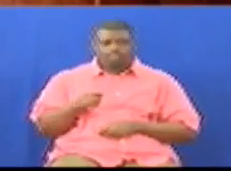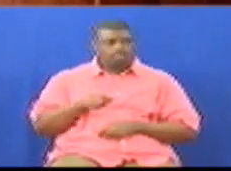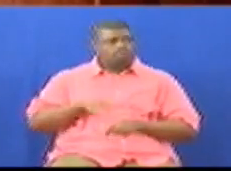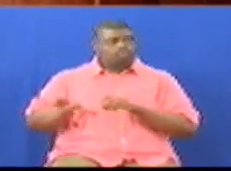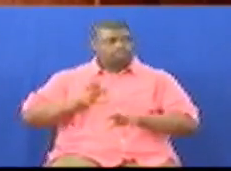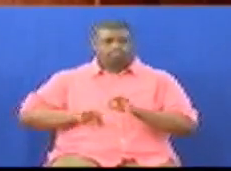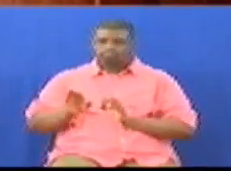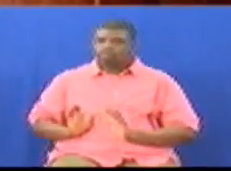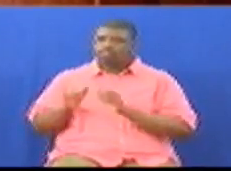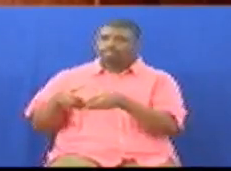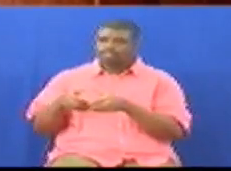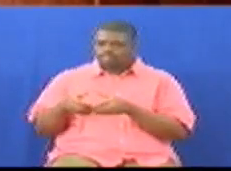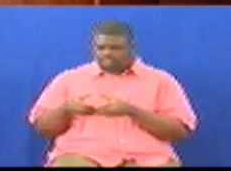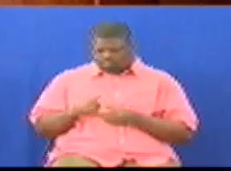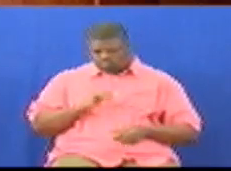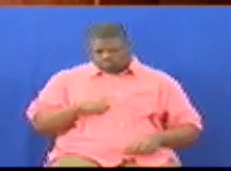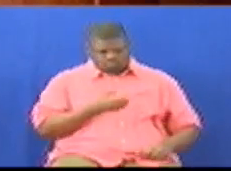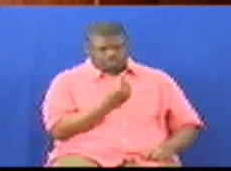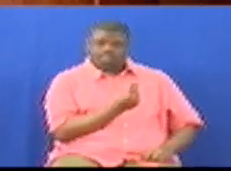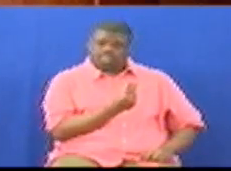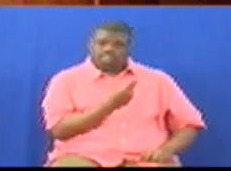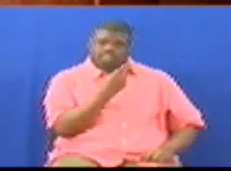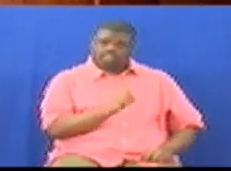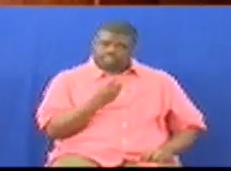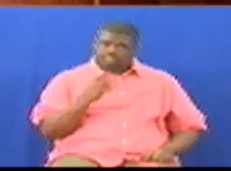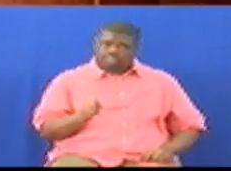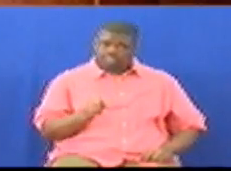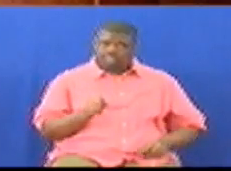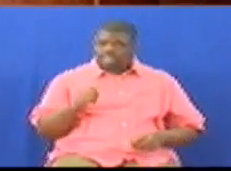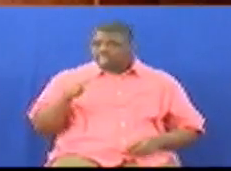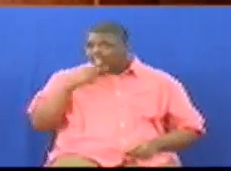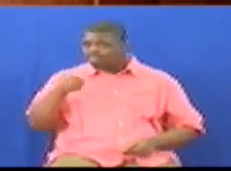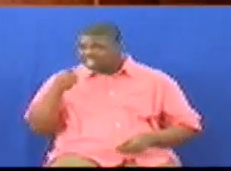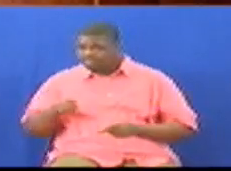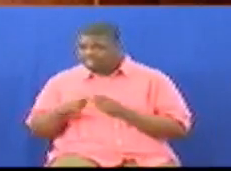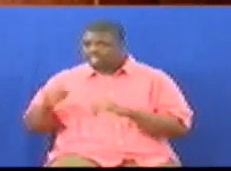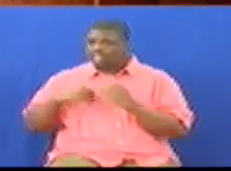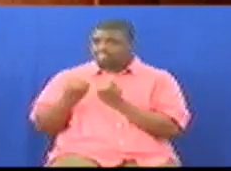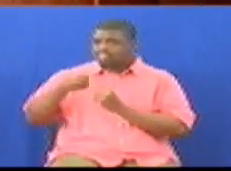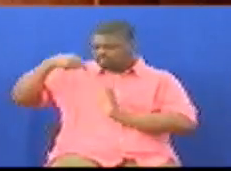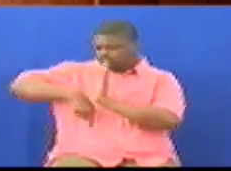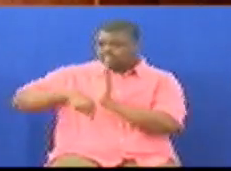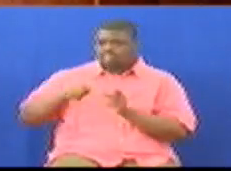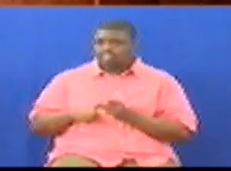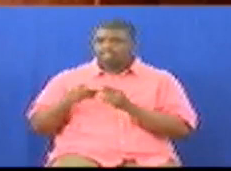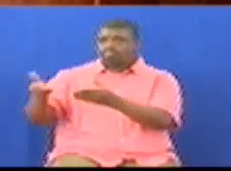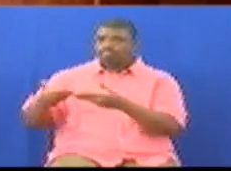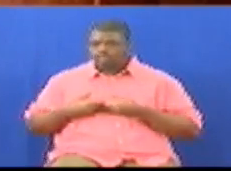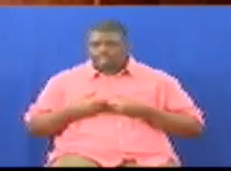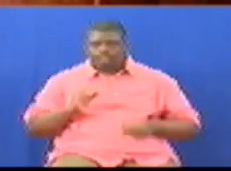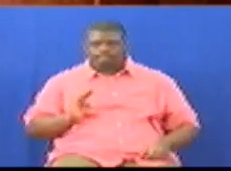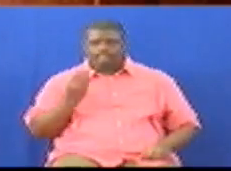kuwa hadi kufikia mwezi Februari 2020, ofisi ya Rais TAMISEMI pamoja na taasisi hizo chini yake ilikuwa imepokea shilingi